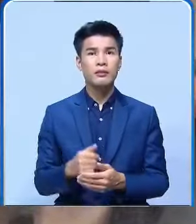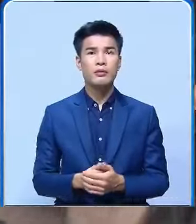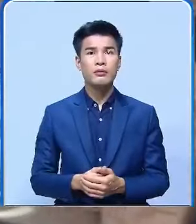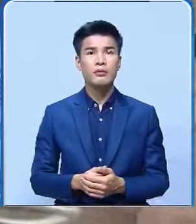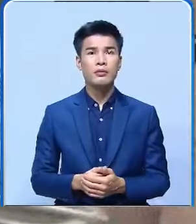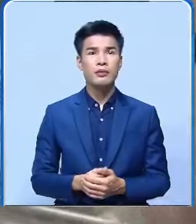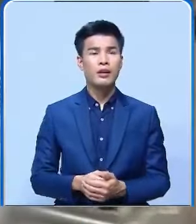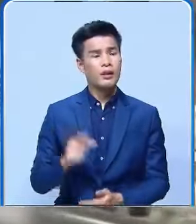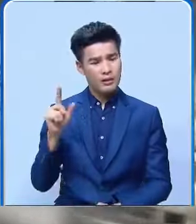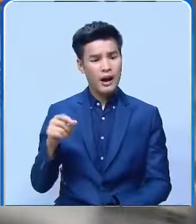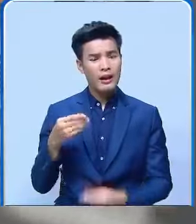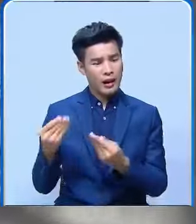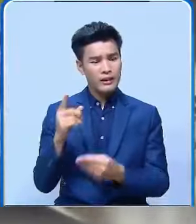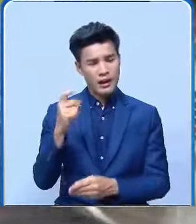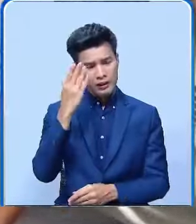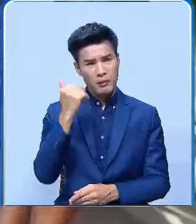อมันจะฆ่ากันด้วยแล้วคนเราเนี่ย